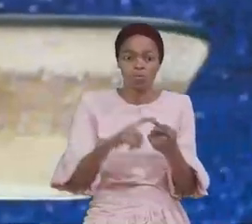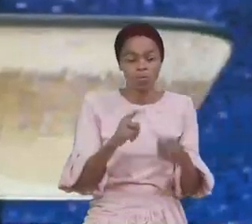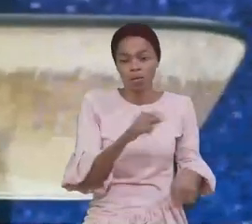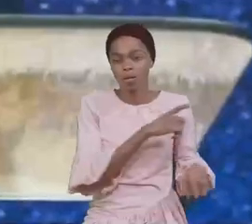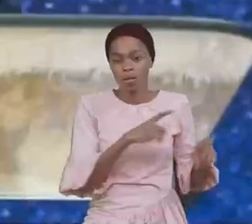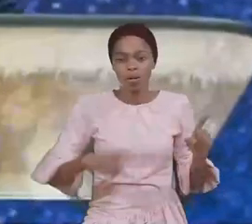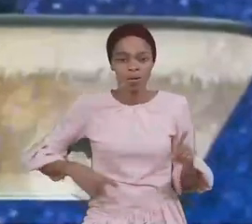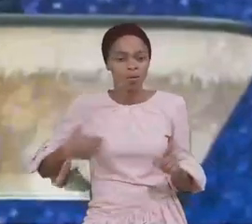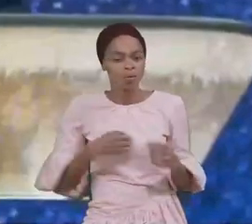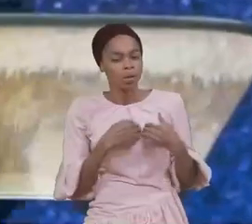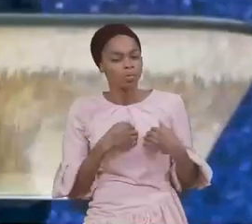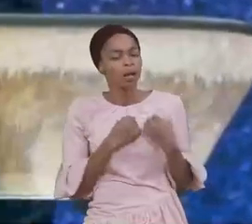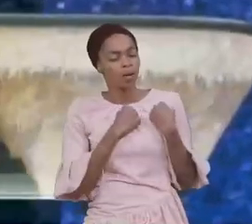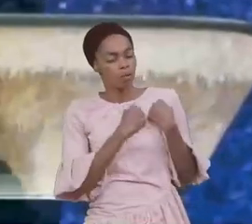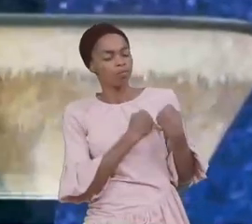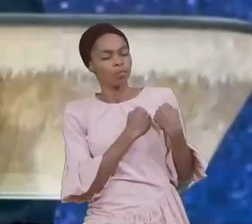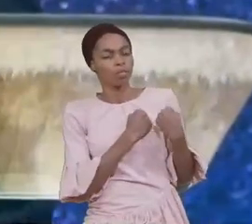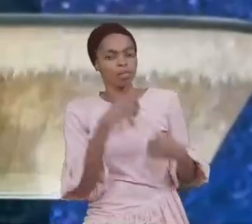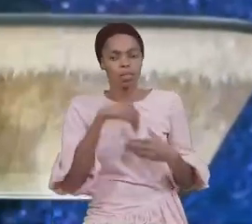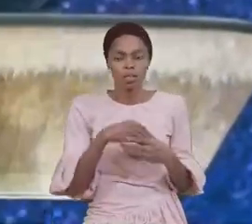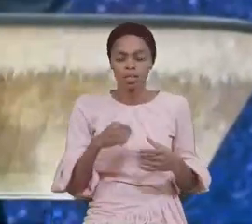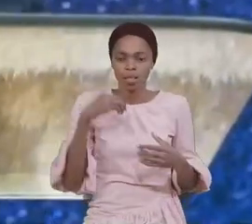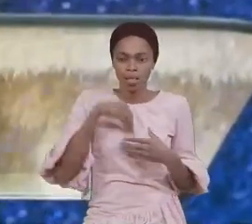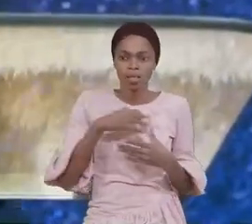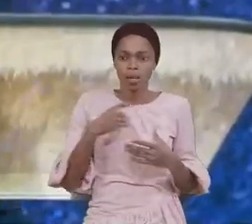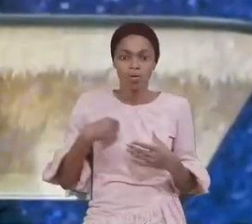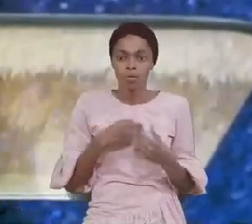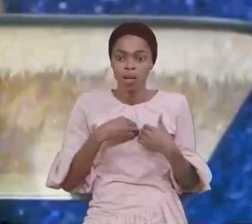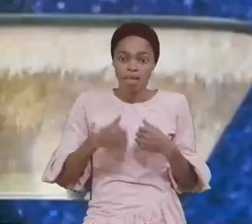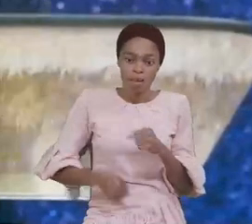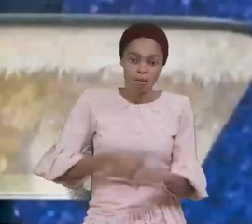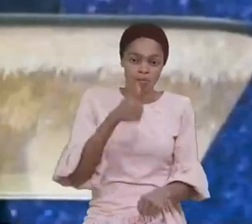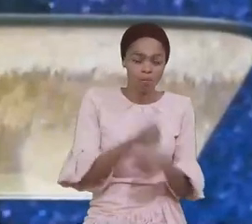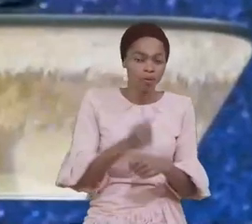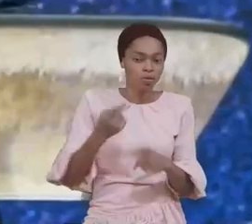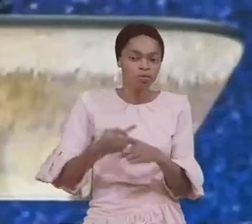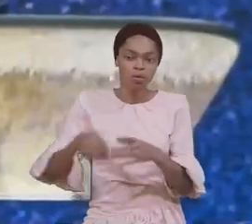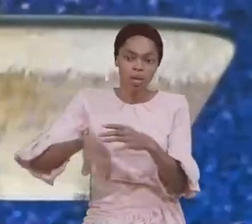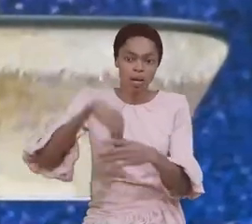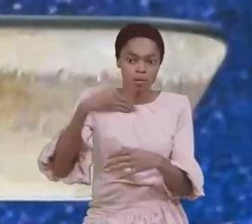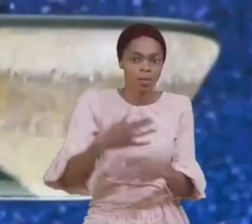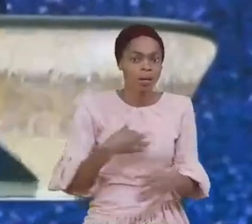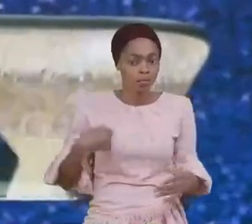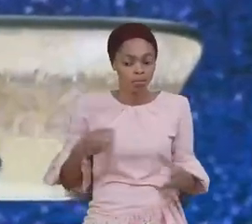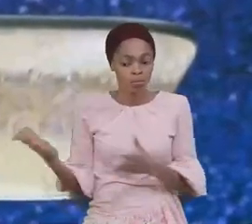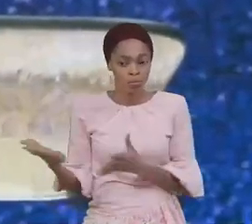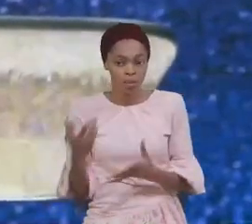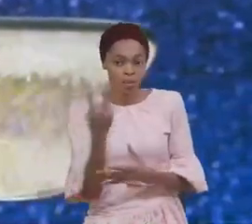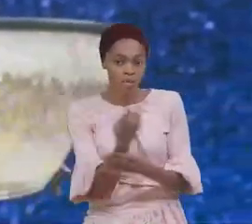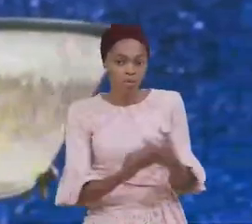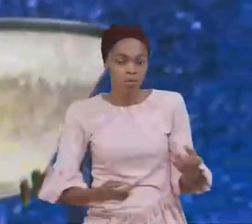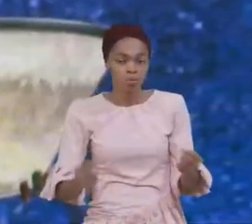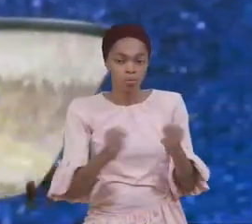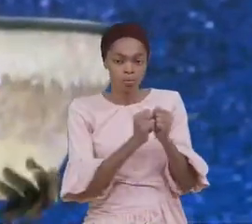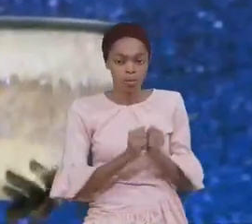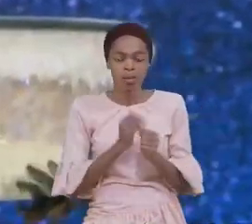tourner vers le Seigneur. On a la confiance au-dedans, on a la confirmation du dehors. Comme nous joignons ces deux bouts,